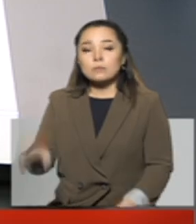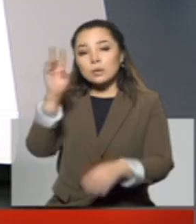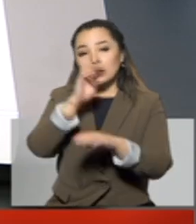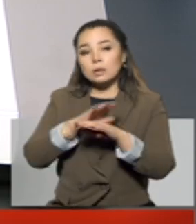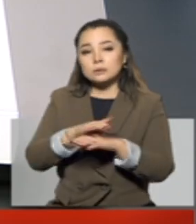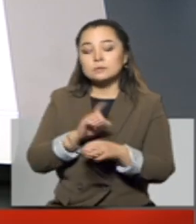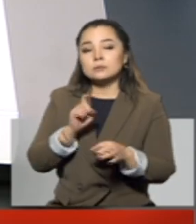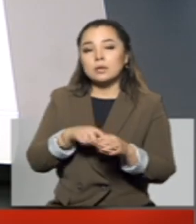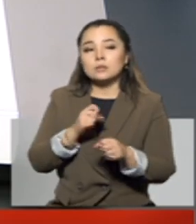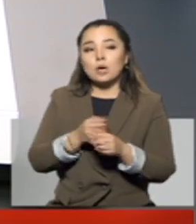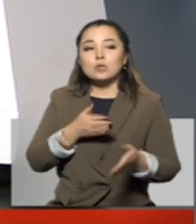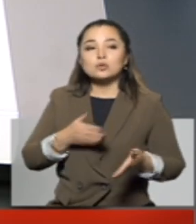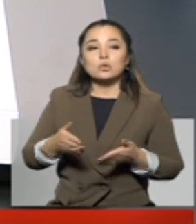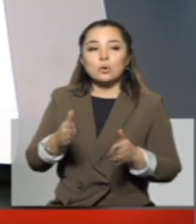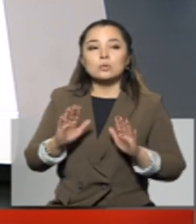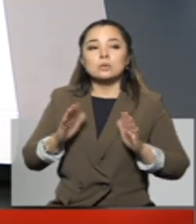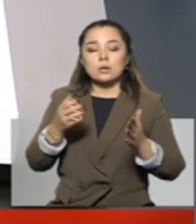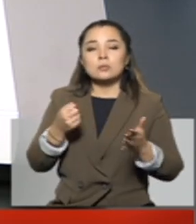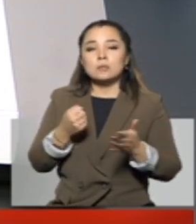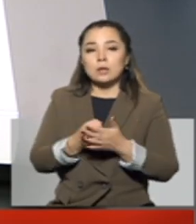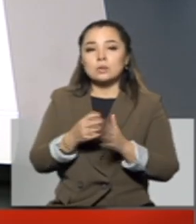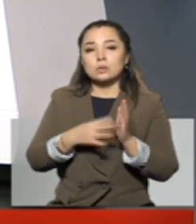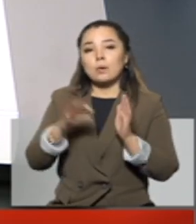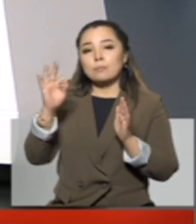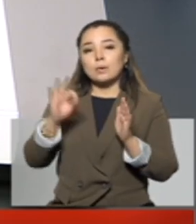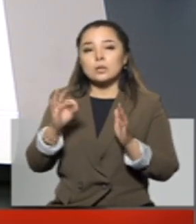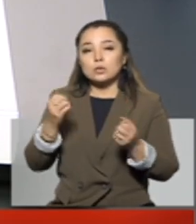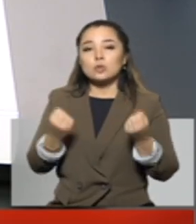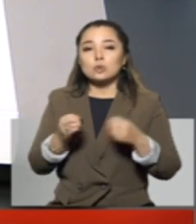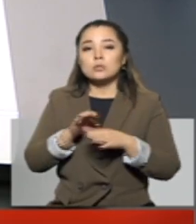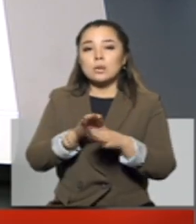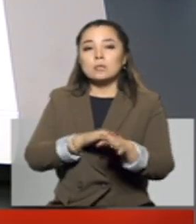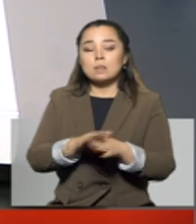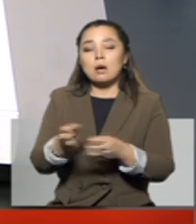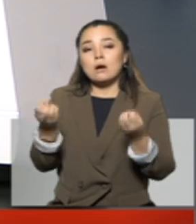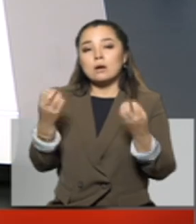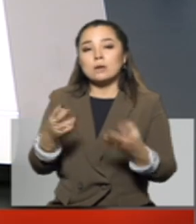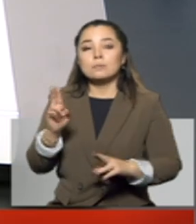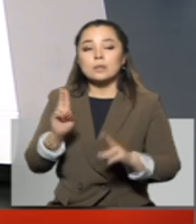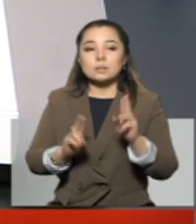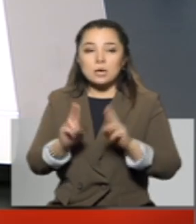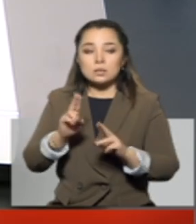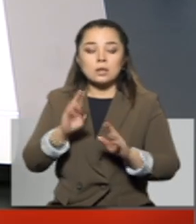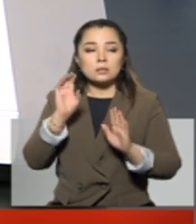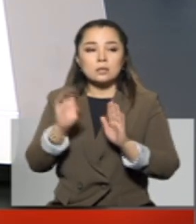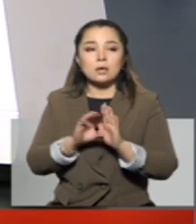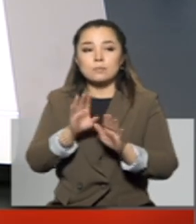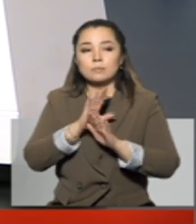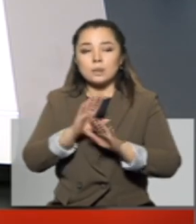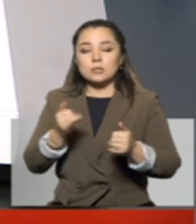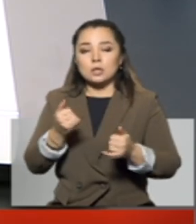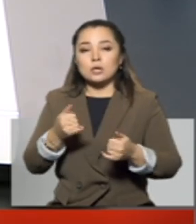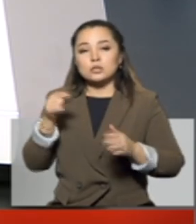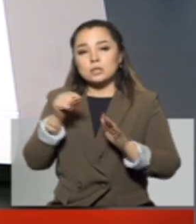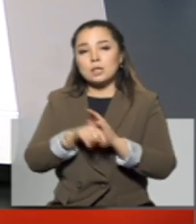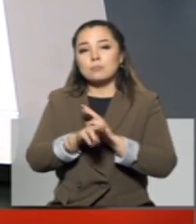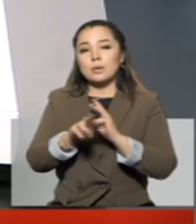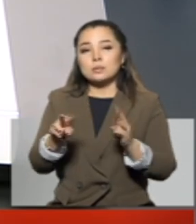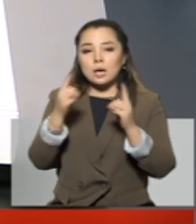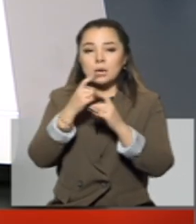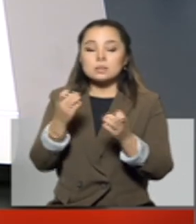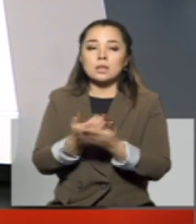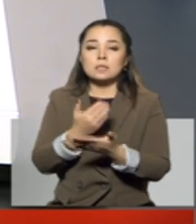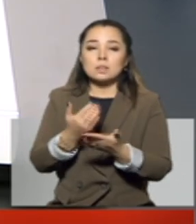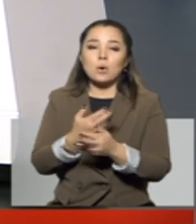Елімізде тіркелетін жол көлік оқиғаларының 90% жүргізушілердің қарапайым ережелерді сақтамауынан. Ішкі істер министрлігінің